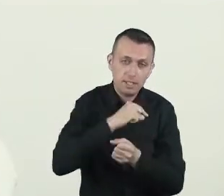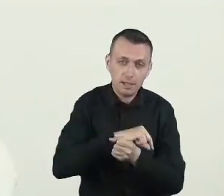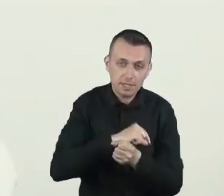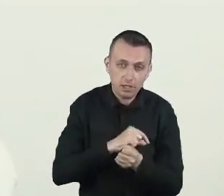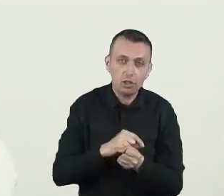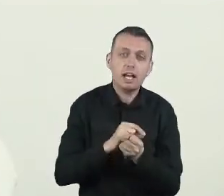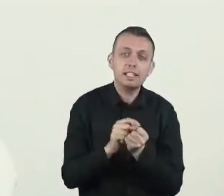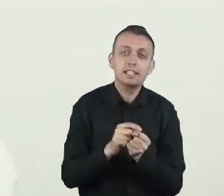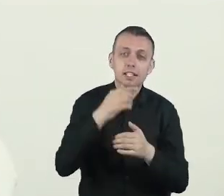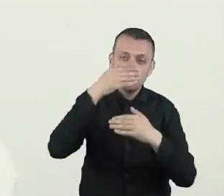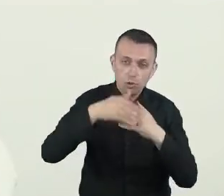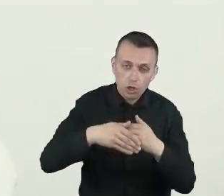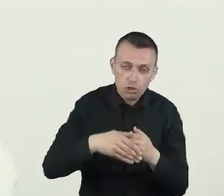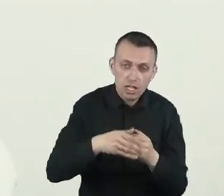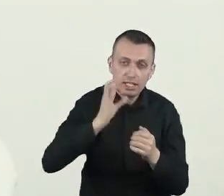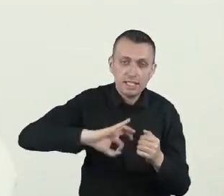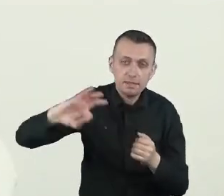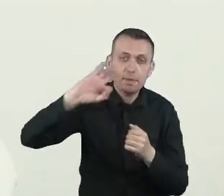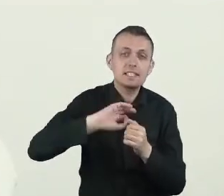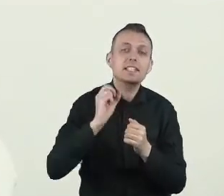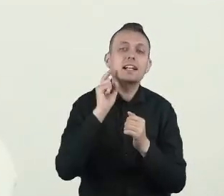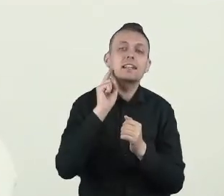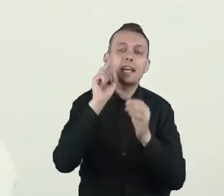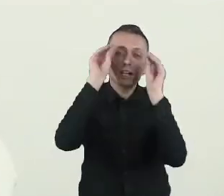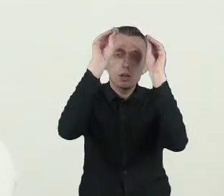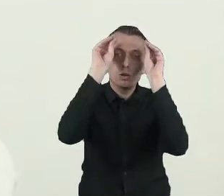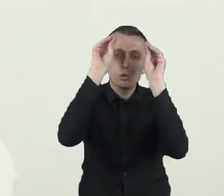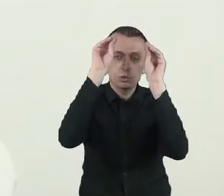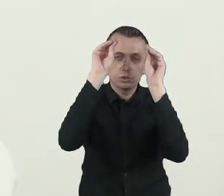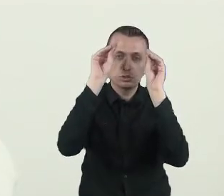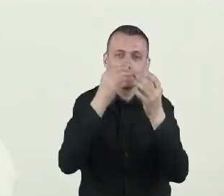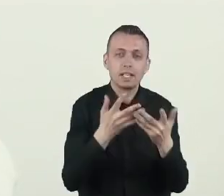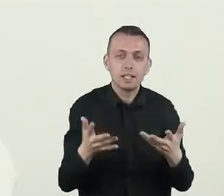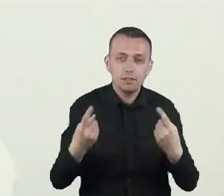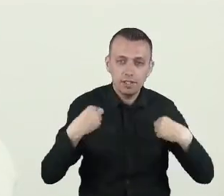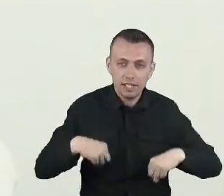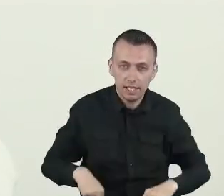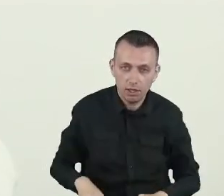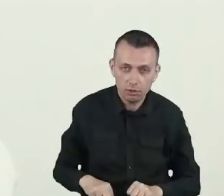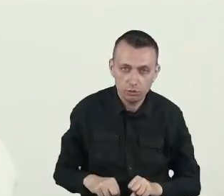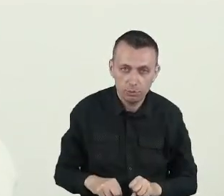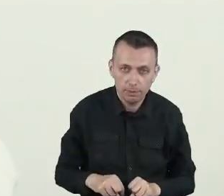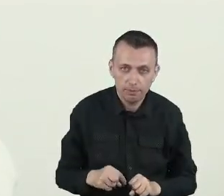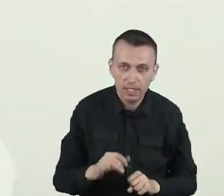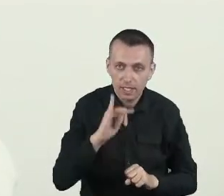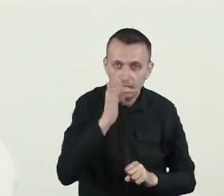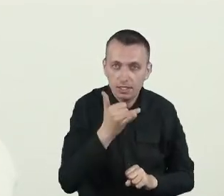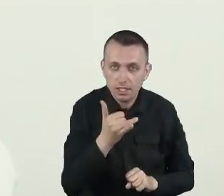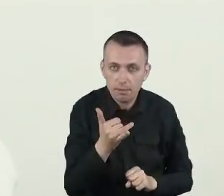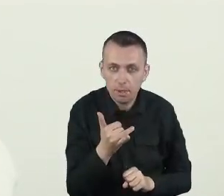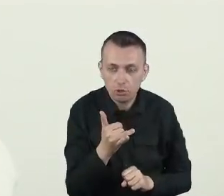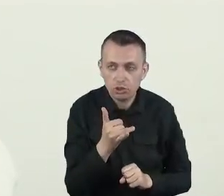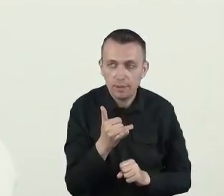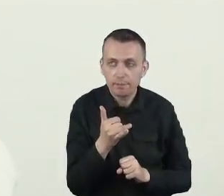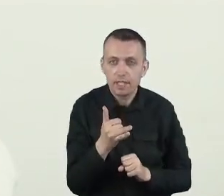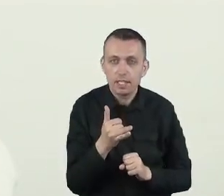kursu. Wiele osób uważa, że nie podoła wymaganiom stawianym przez Powiatowe Centrum Pomocy Rodzinie. Żeby im pomóc, organizowane są